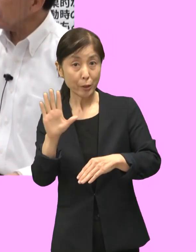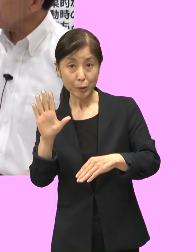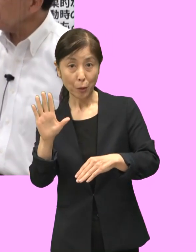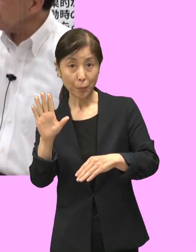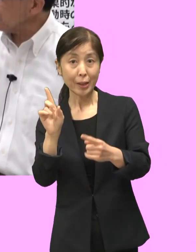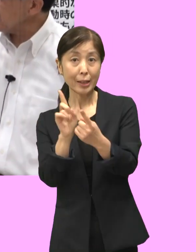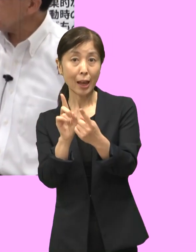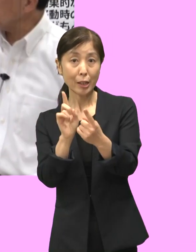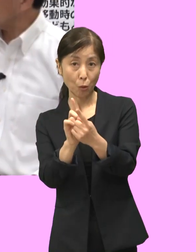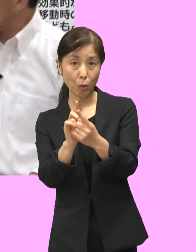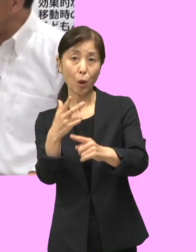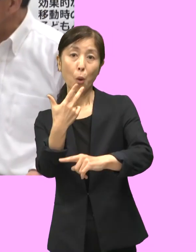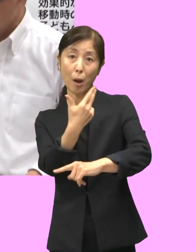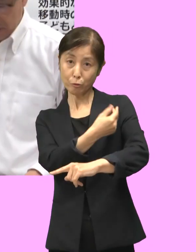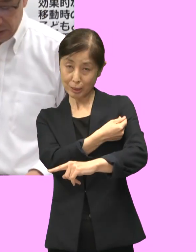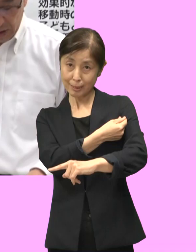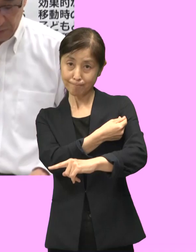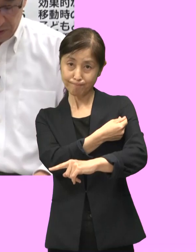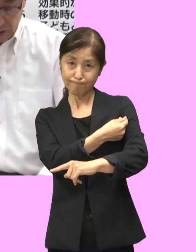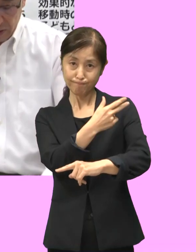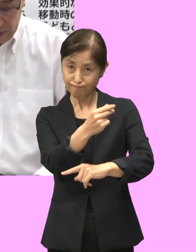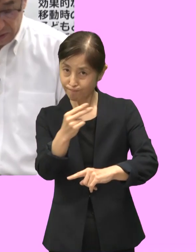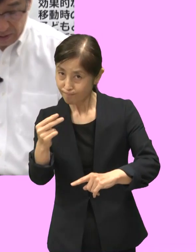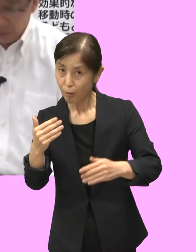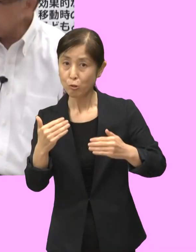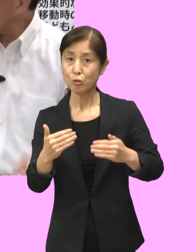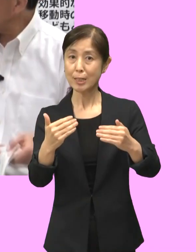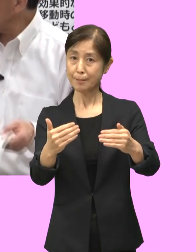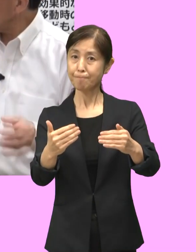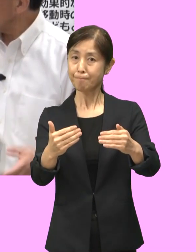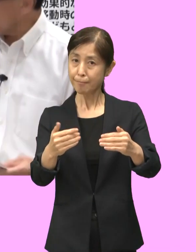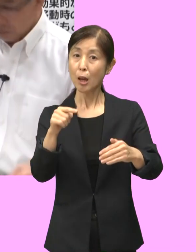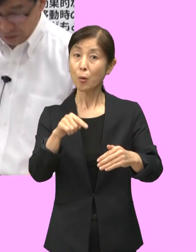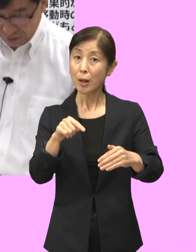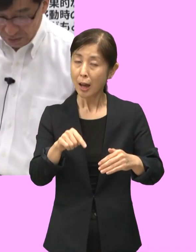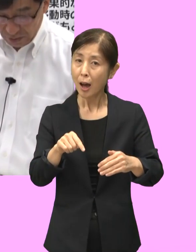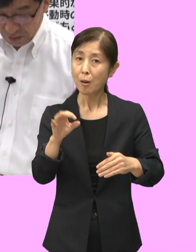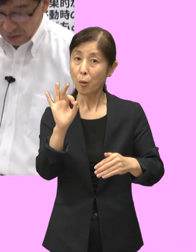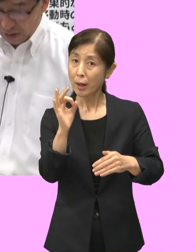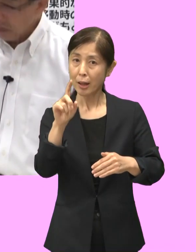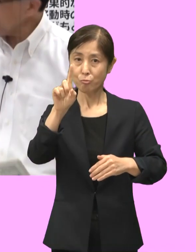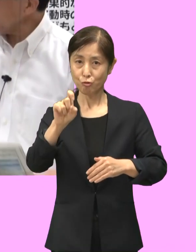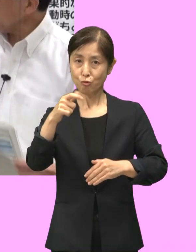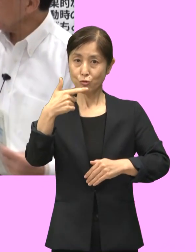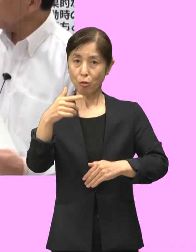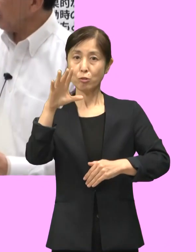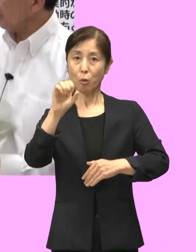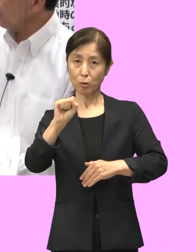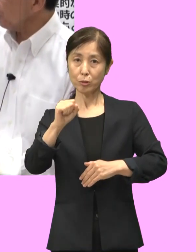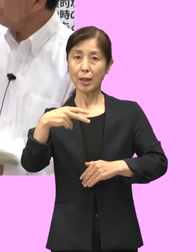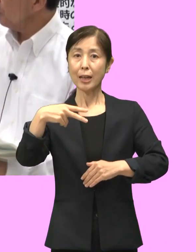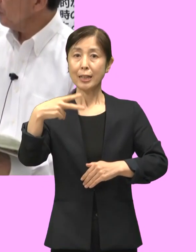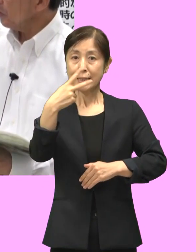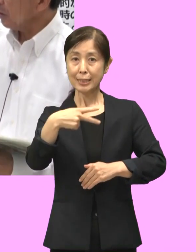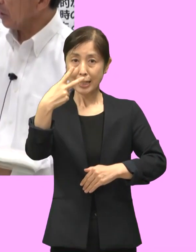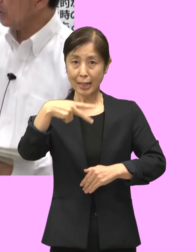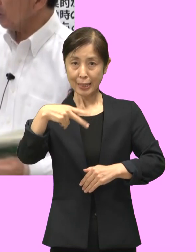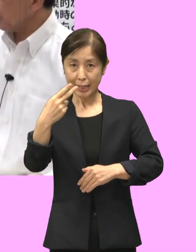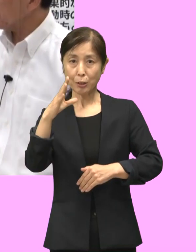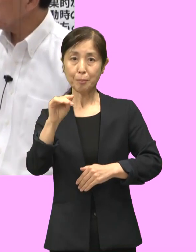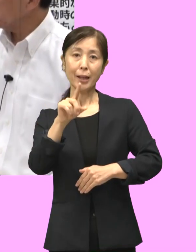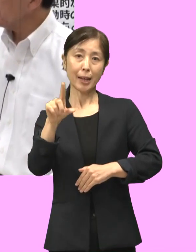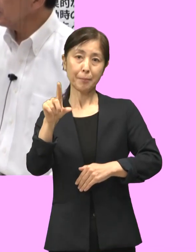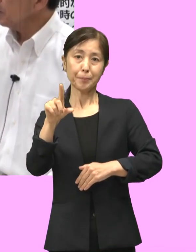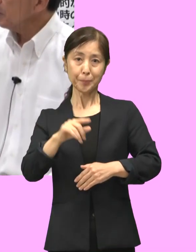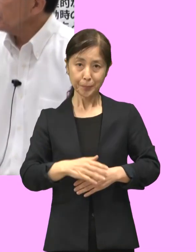クチンの接種の推進でありまして、これが16億2200万円よという形にな